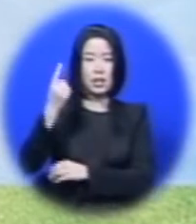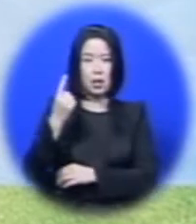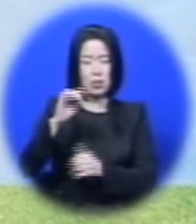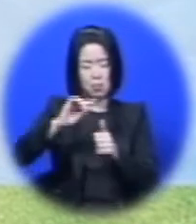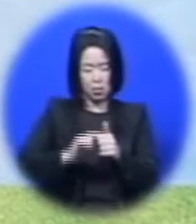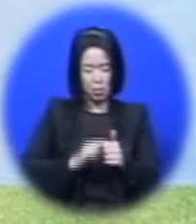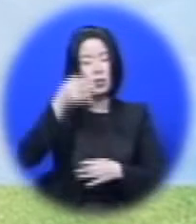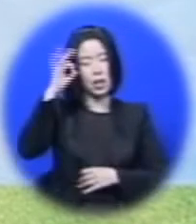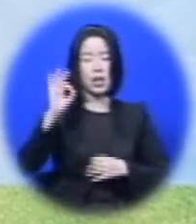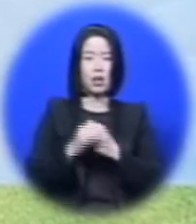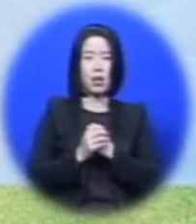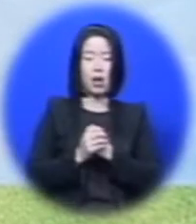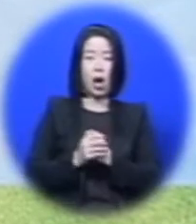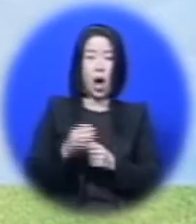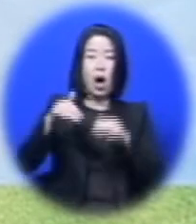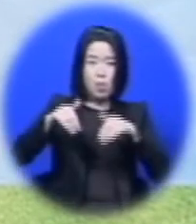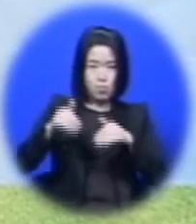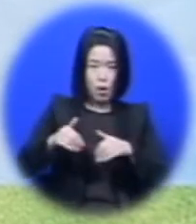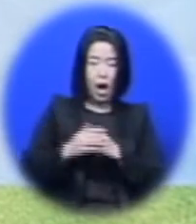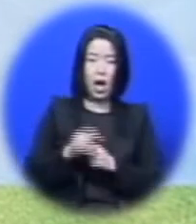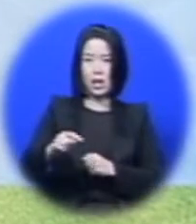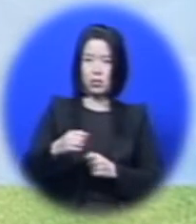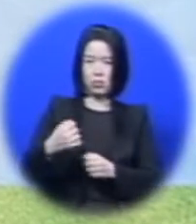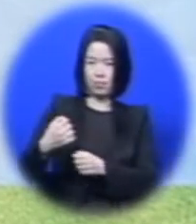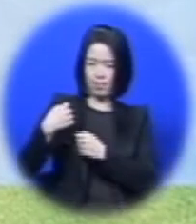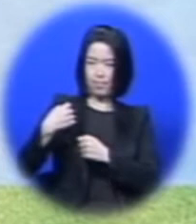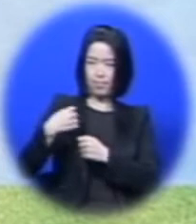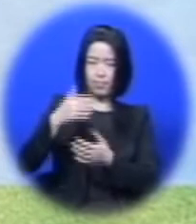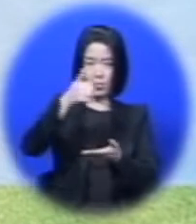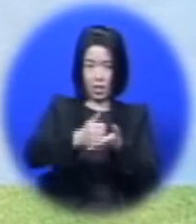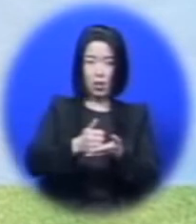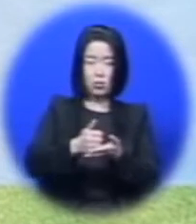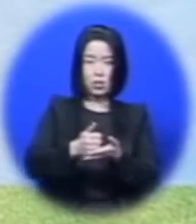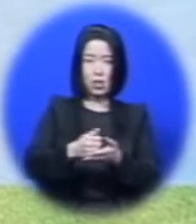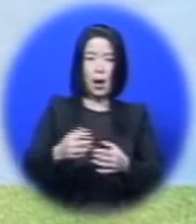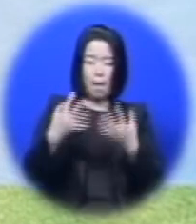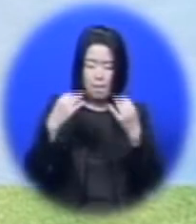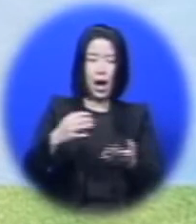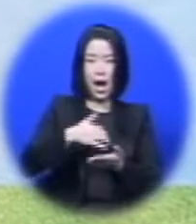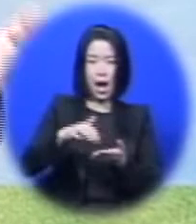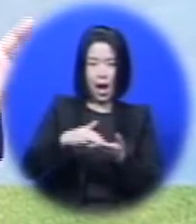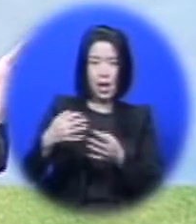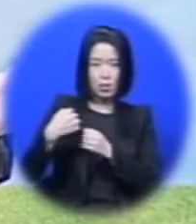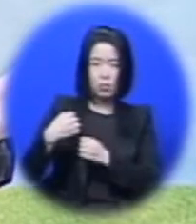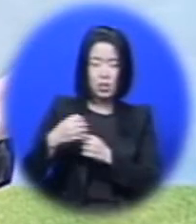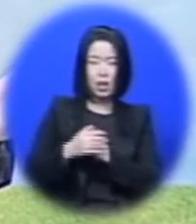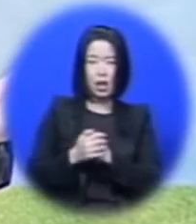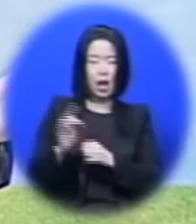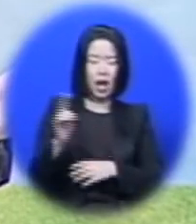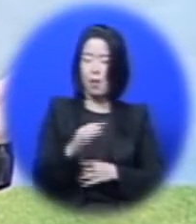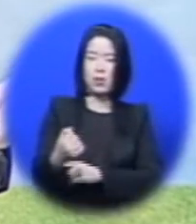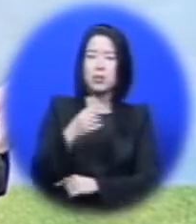깨달아요. 부하나 그 용맹스러운 부하 장군이나 그 많은 군사가 아무 힘이 안 된다는